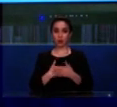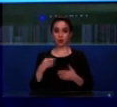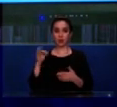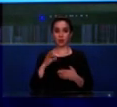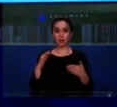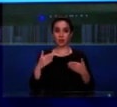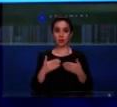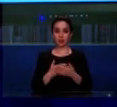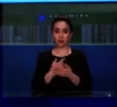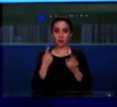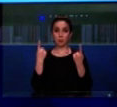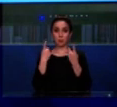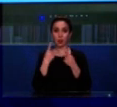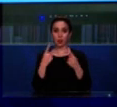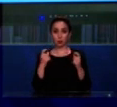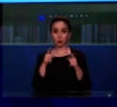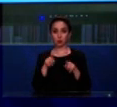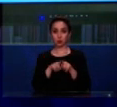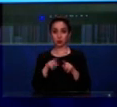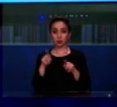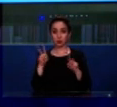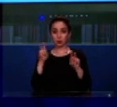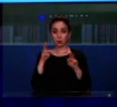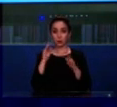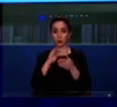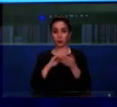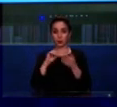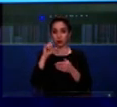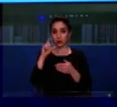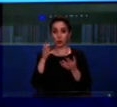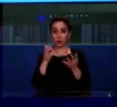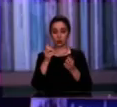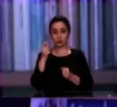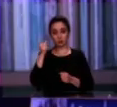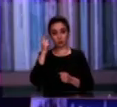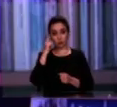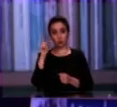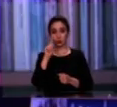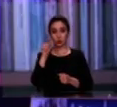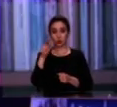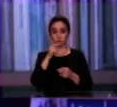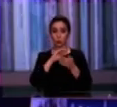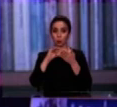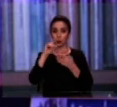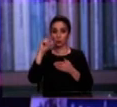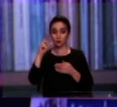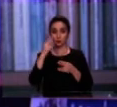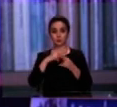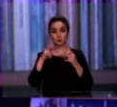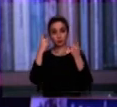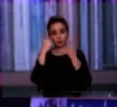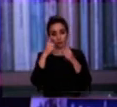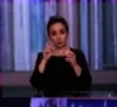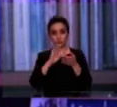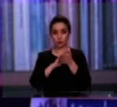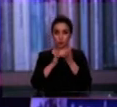yangi ma'lumotlarni ushbu matndan oldingiz degan umiddaman. Ushbu matn ham publitsistik